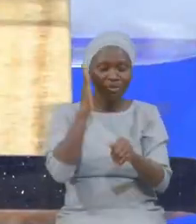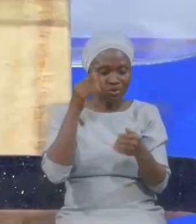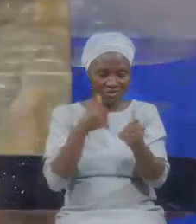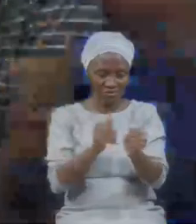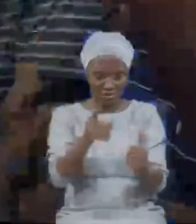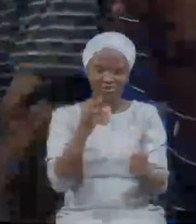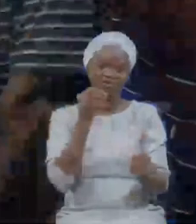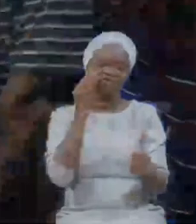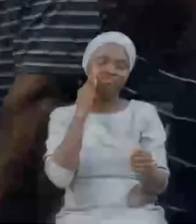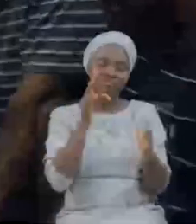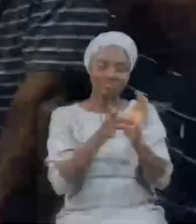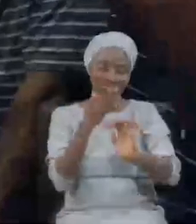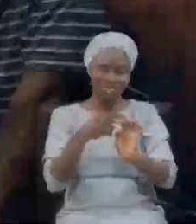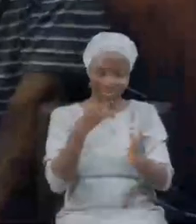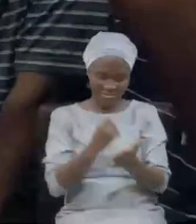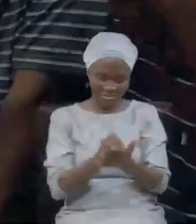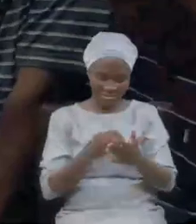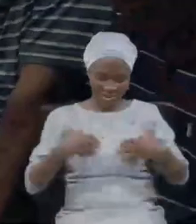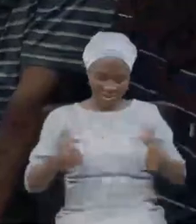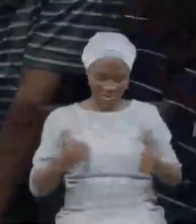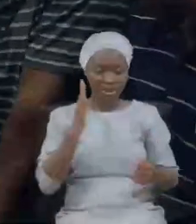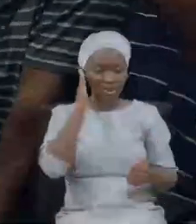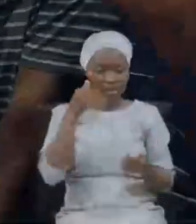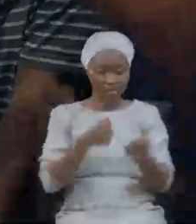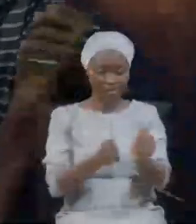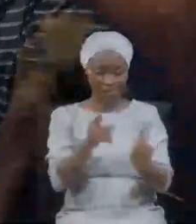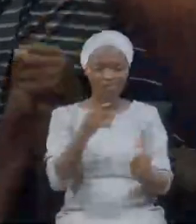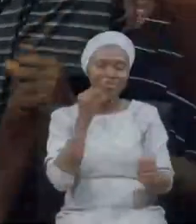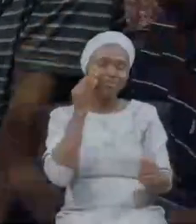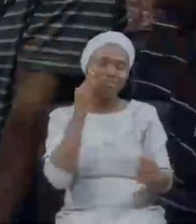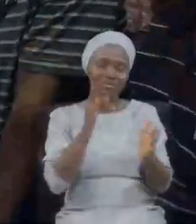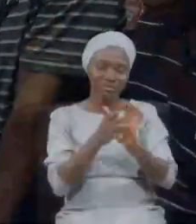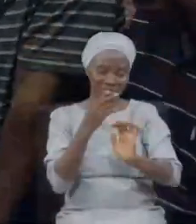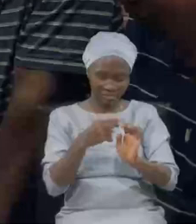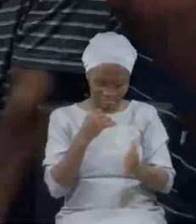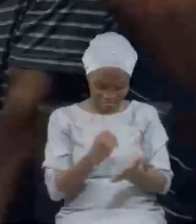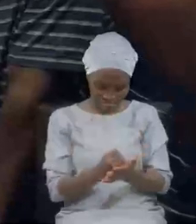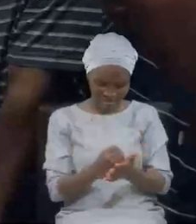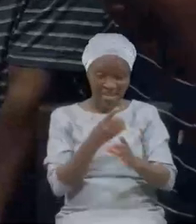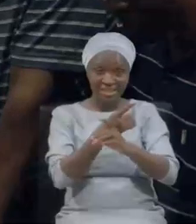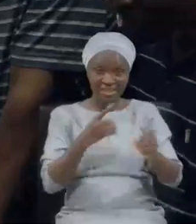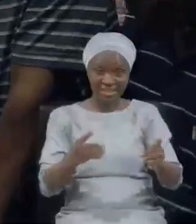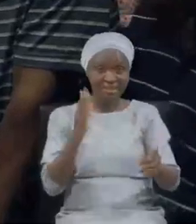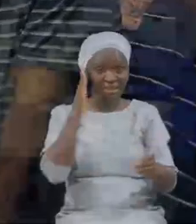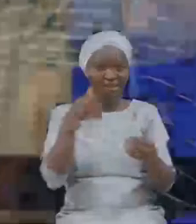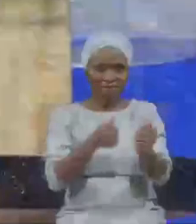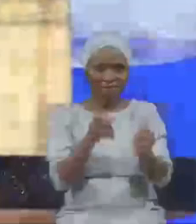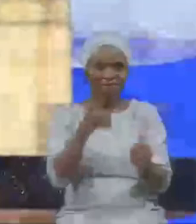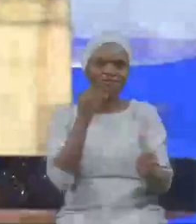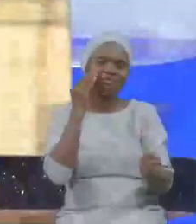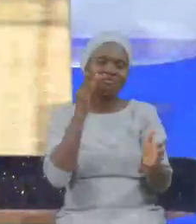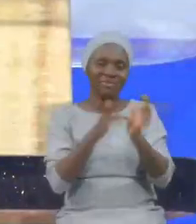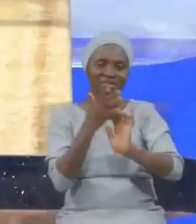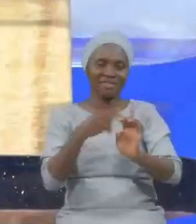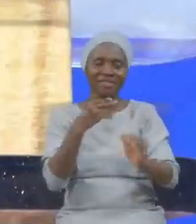Ce miracle vous accompagnera à la maison. Ce miracle vous accompagnera à la maison. La guérison vous accompagnera